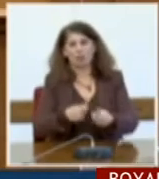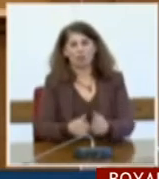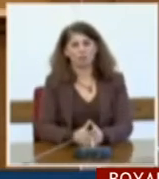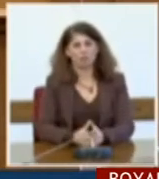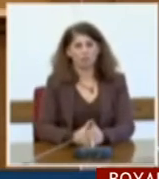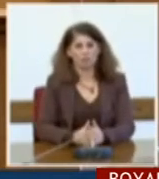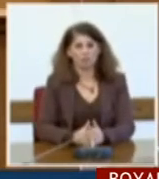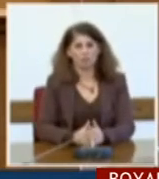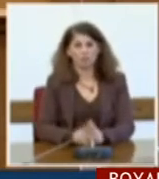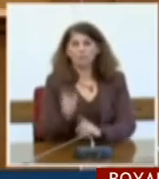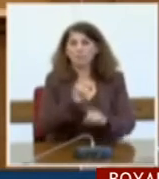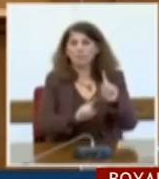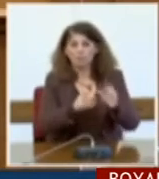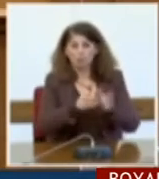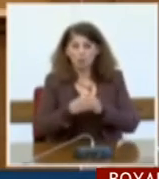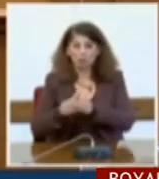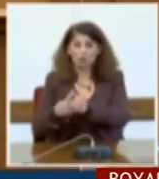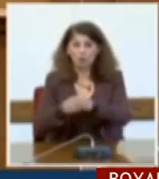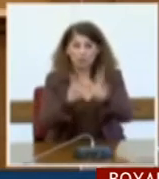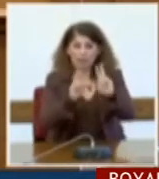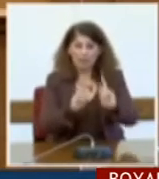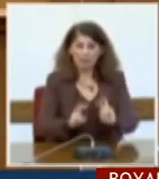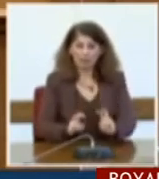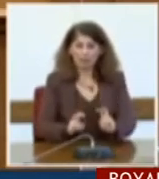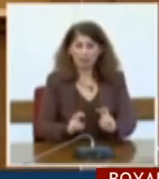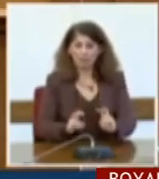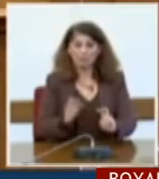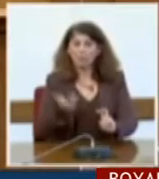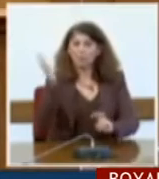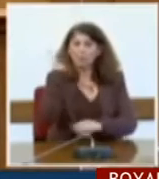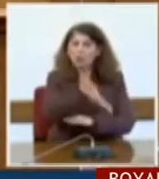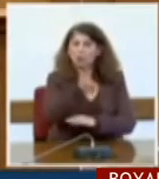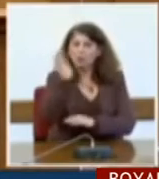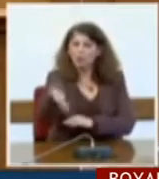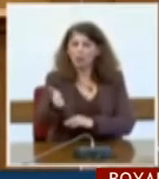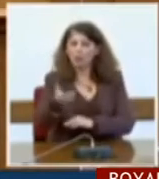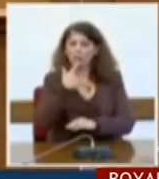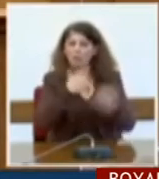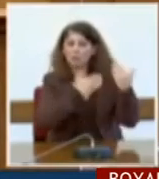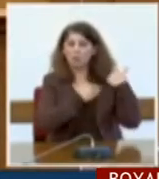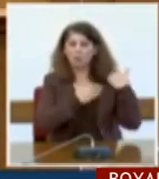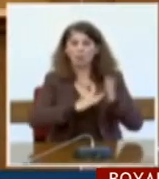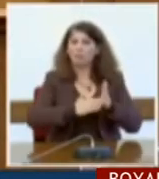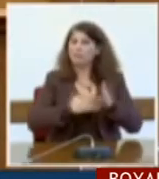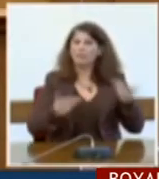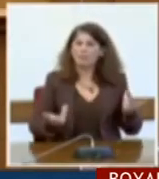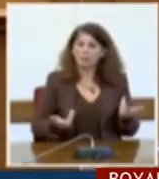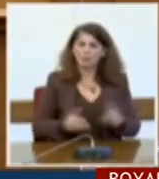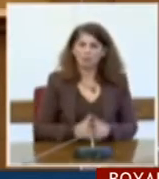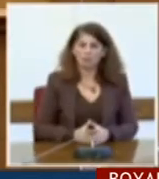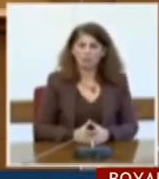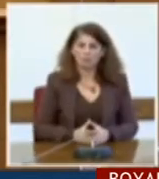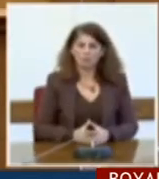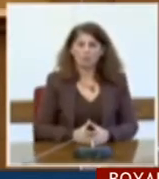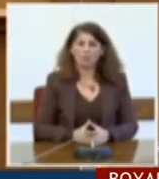Σε ποιους κλάδους γίνονται έλεγχοι και τι πρόστιμα έχουν επιβληθεί από τις αρμόδιες υπηρεσίες και τη Γενική